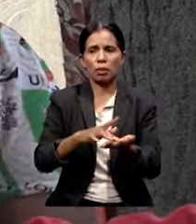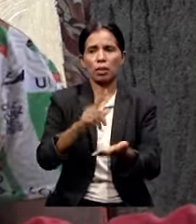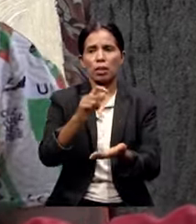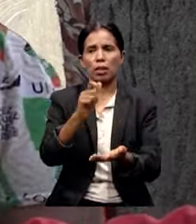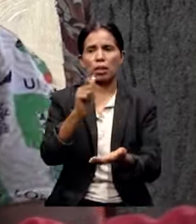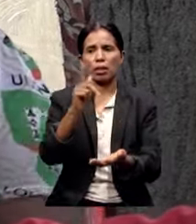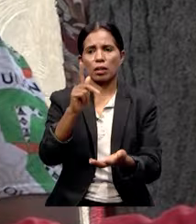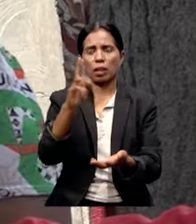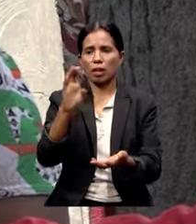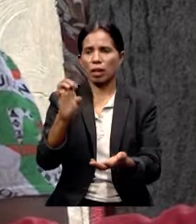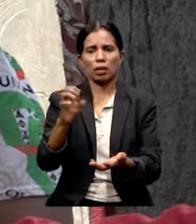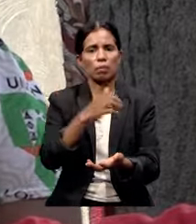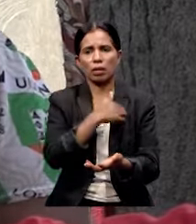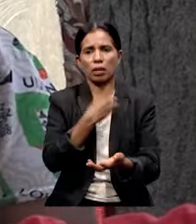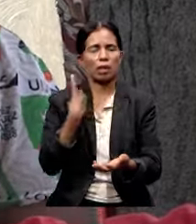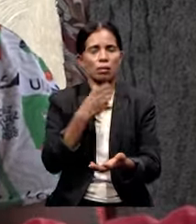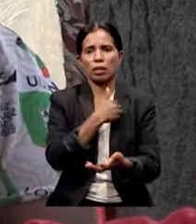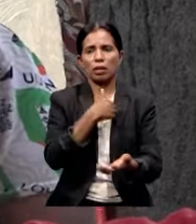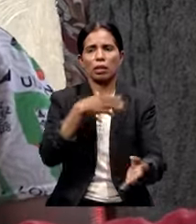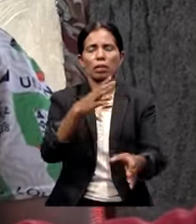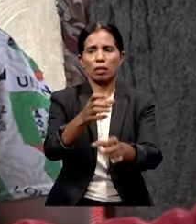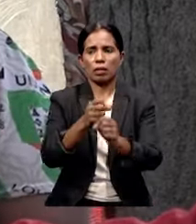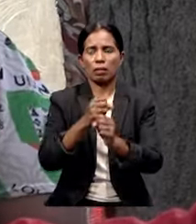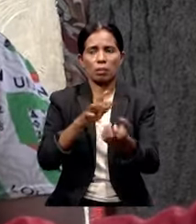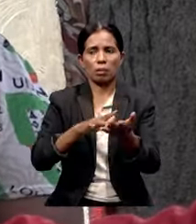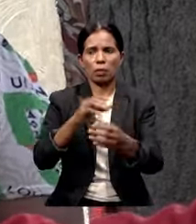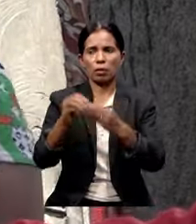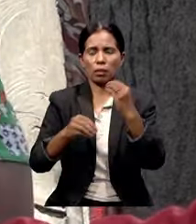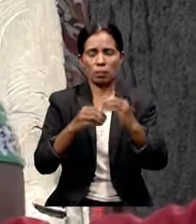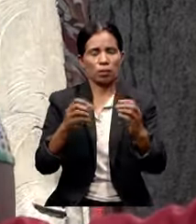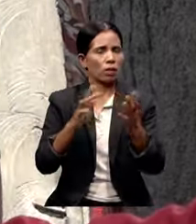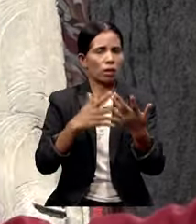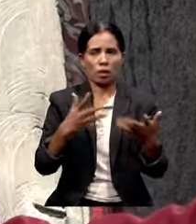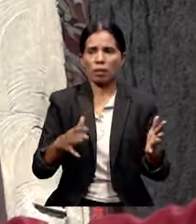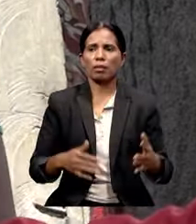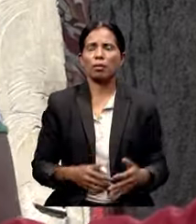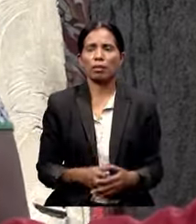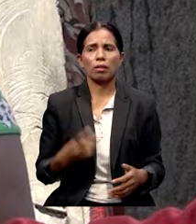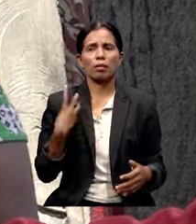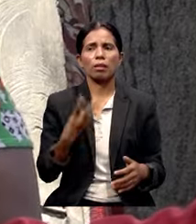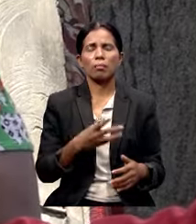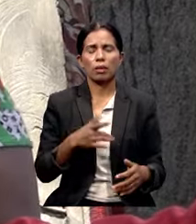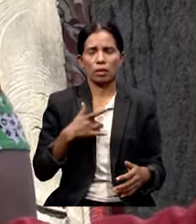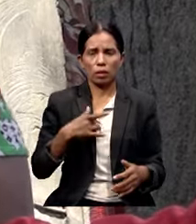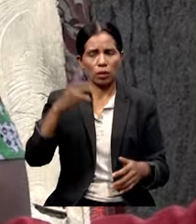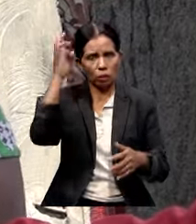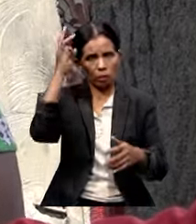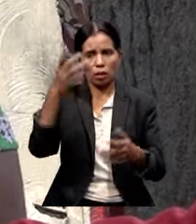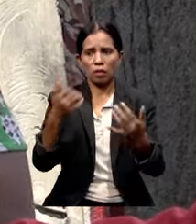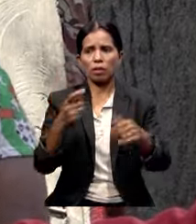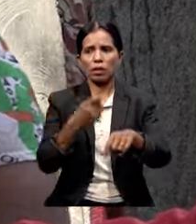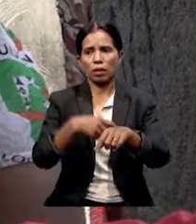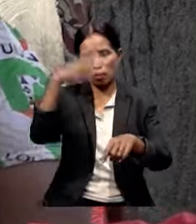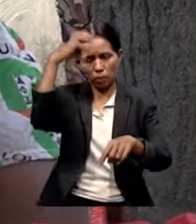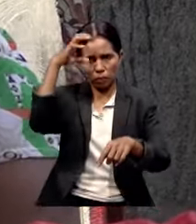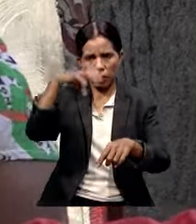batau batangki larang mesti dao. Kami serok hetang kono basi mu kono baida ni emuruk ni lai. Ni ame sinti perkupa tambah agora tempo udang